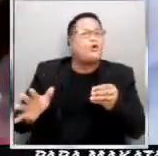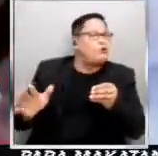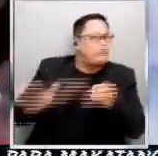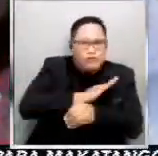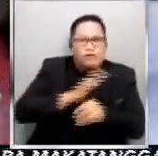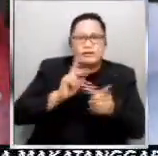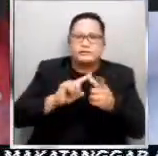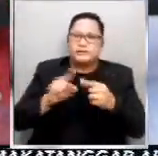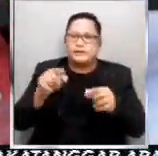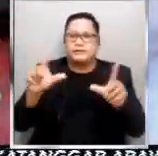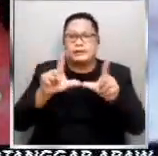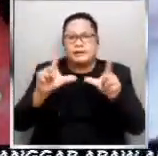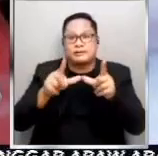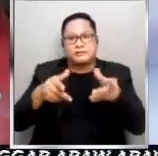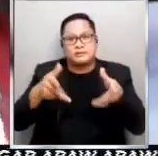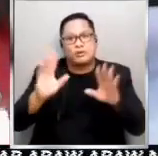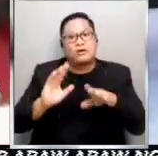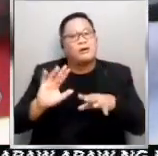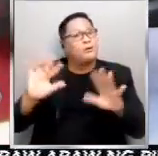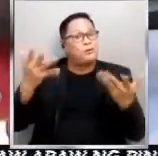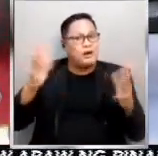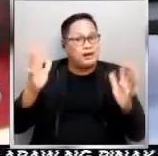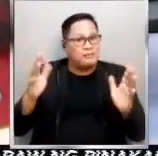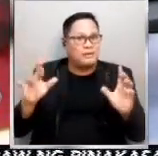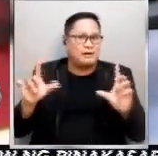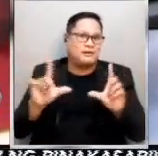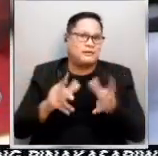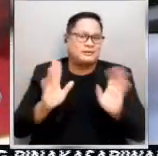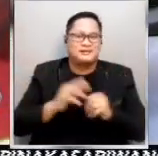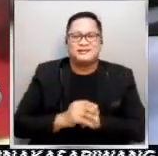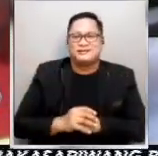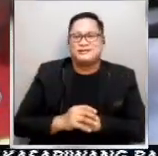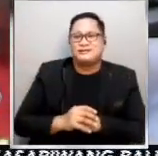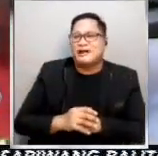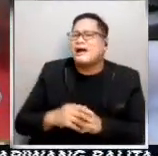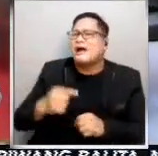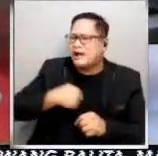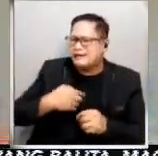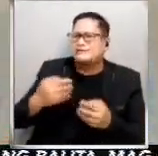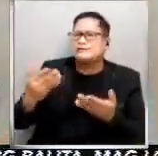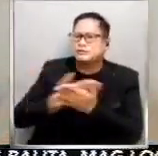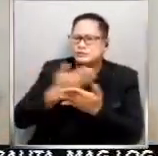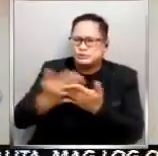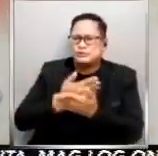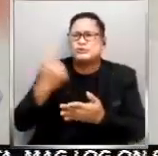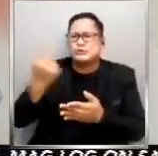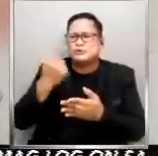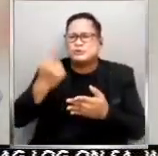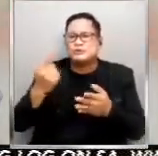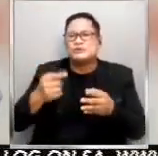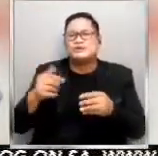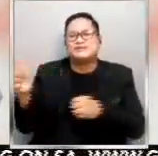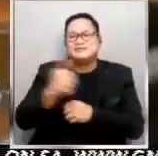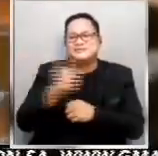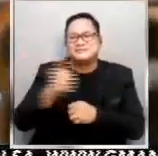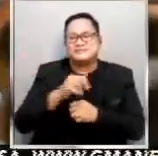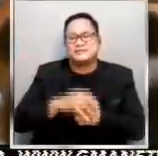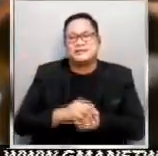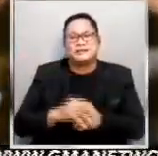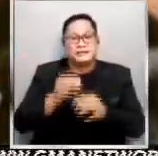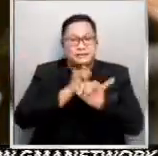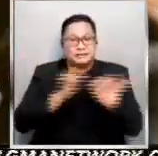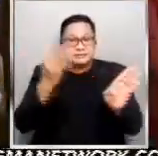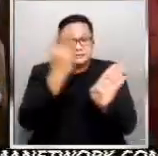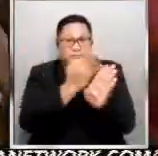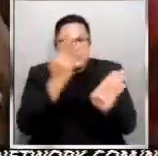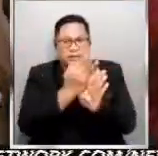Hindi ko po alam kasi po yan eh, yung mga papel eh, bago lang po kasi ko ngayon bumibiyahe. Pinahinto rin ang bus na ito dahil